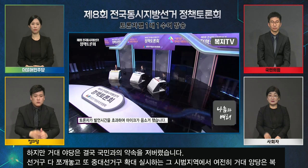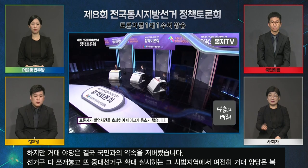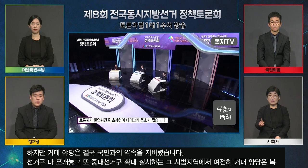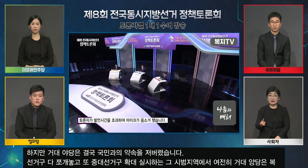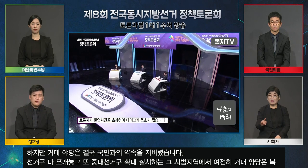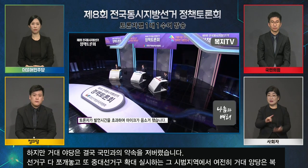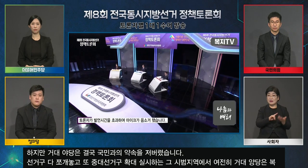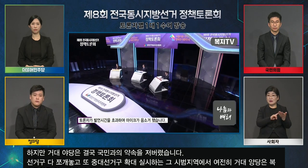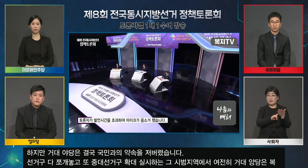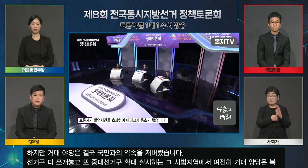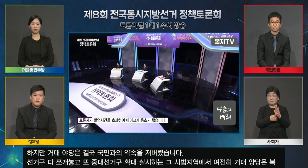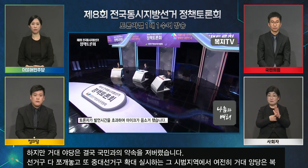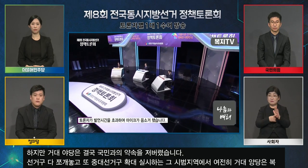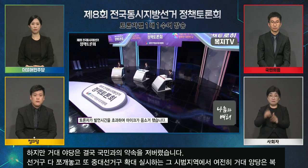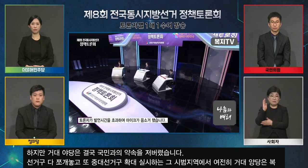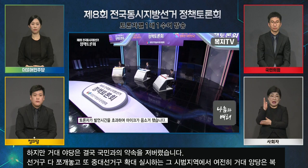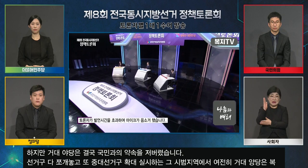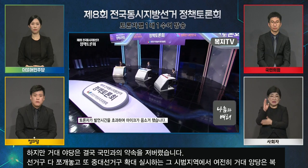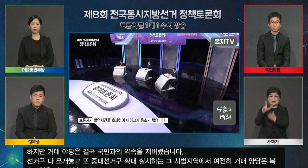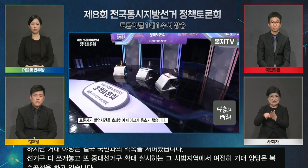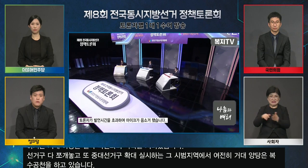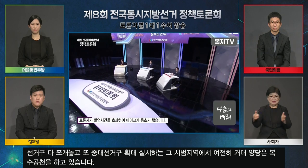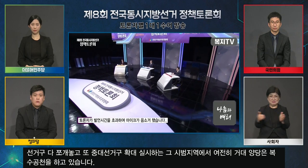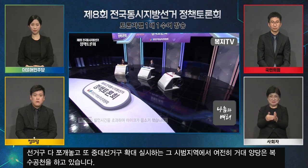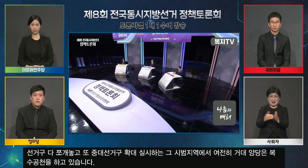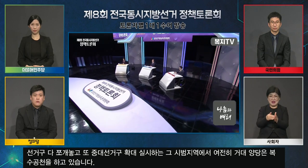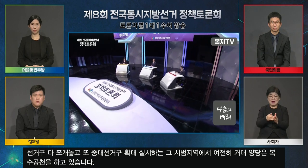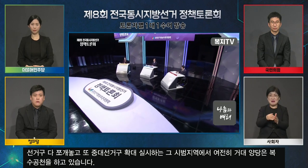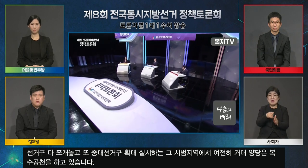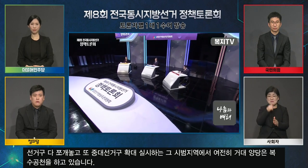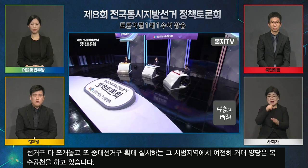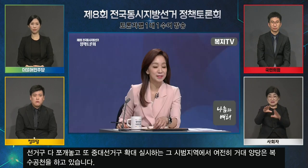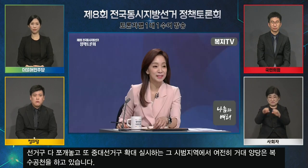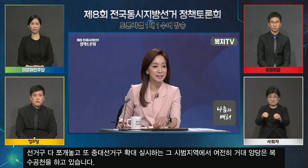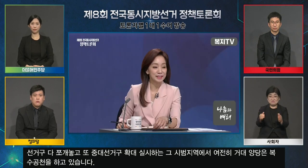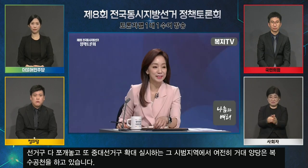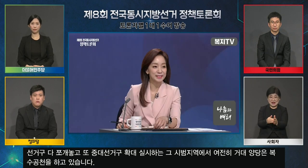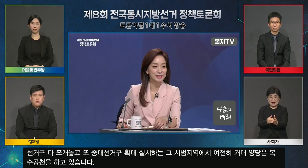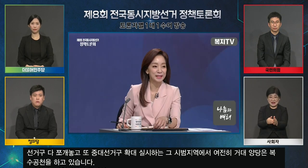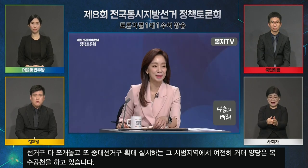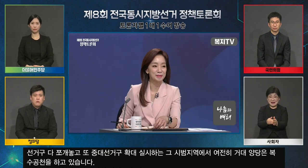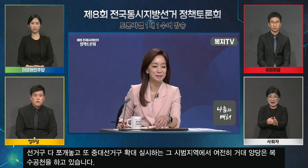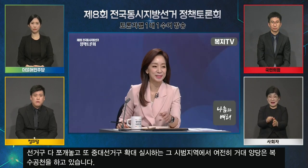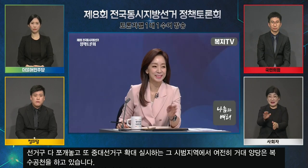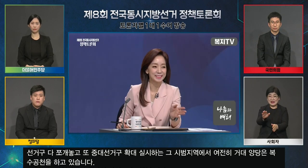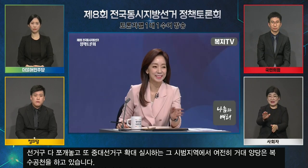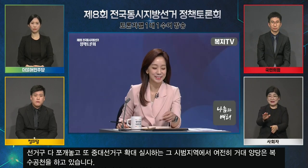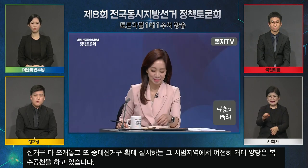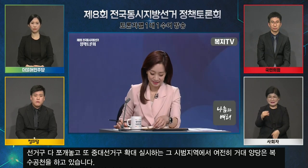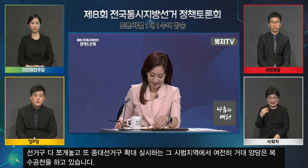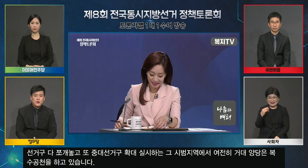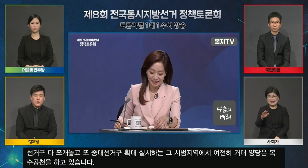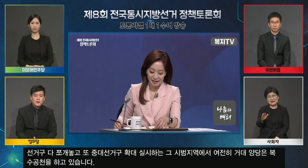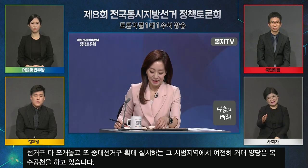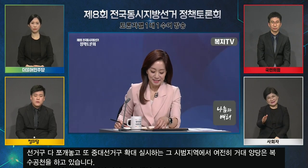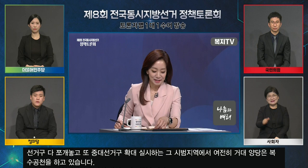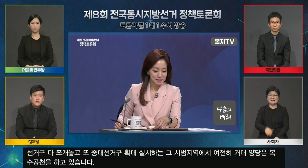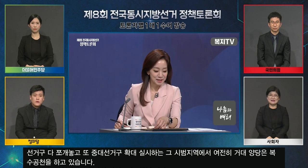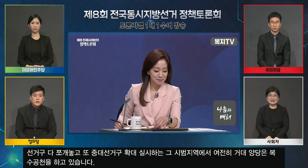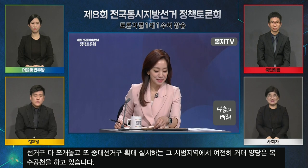발언의 시간이 끝나서 마이크가 꺼졌습니다. 거대 양당의 반성을 촉구합니다.